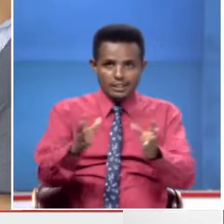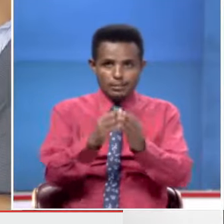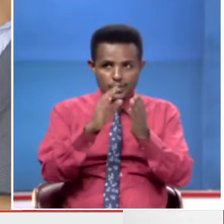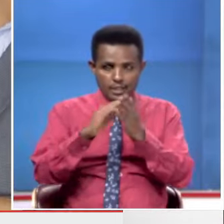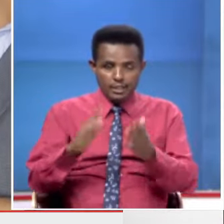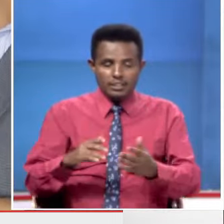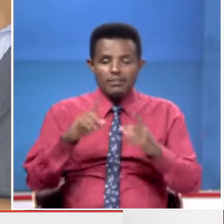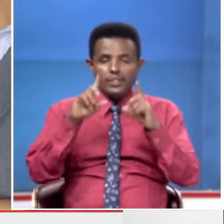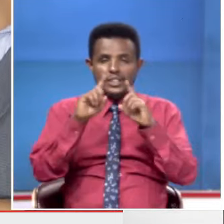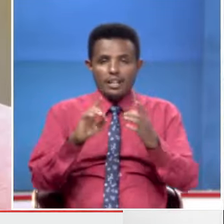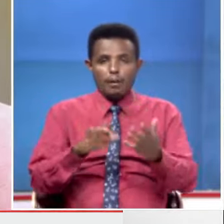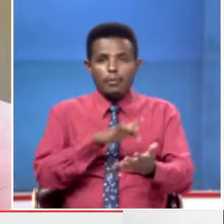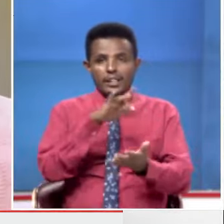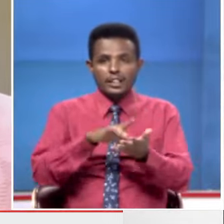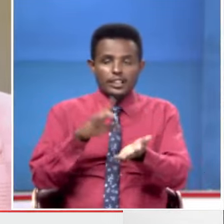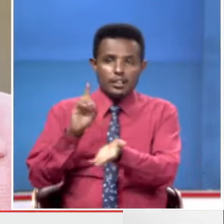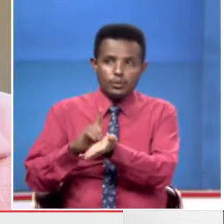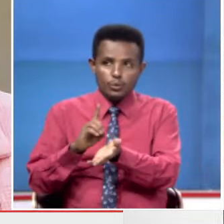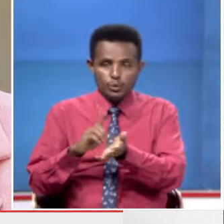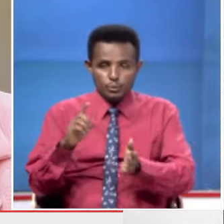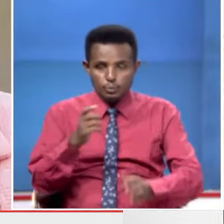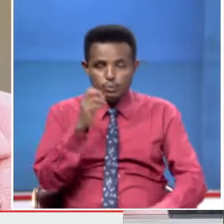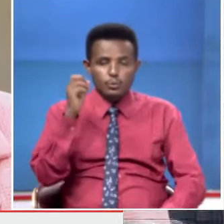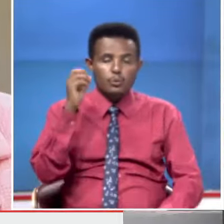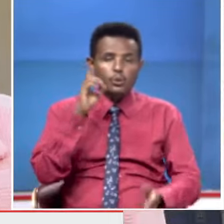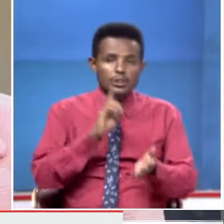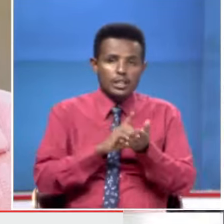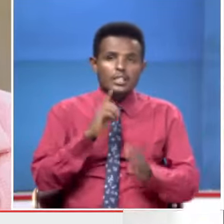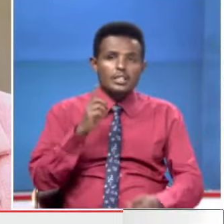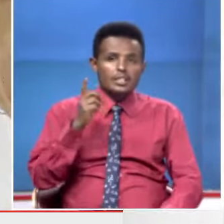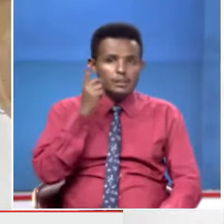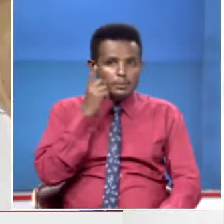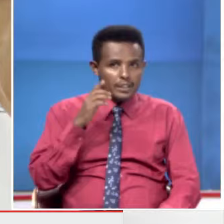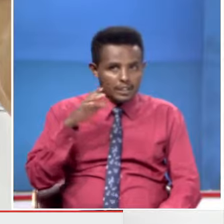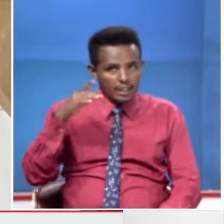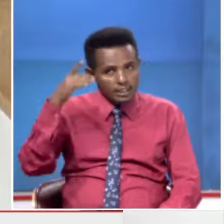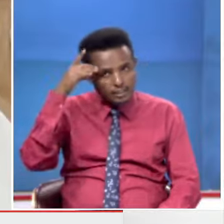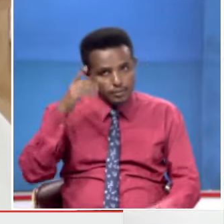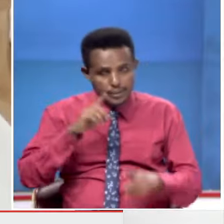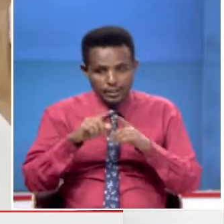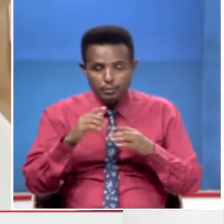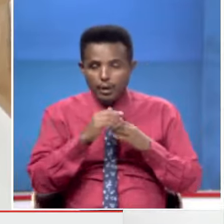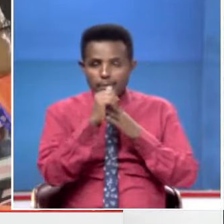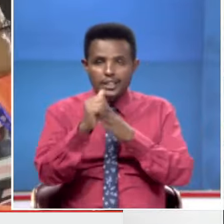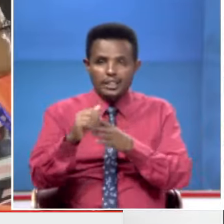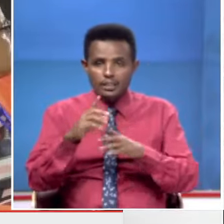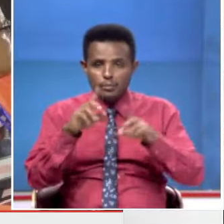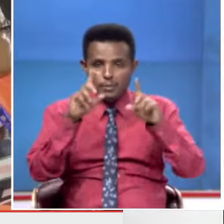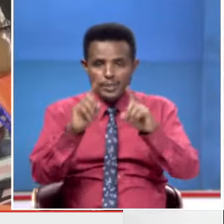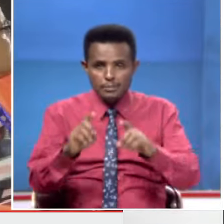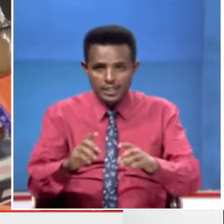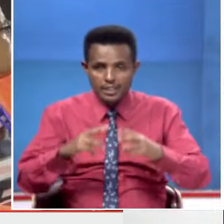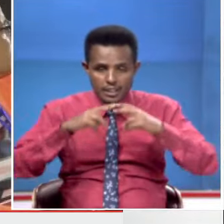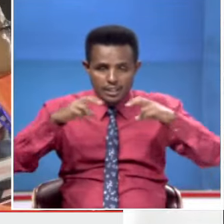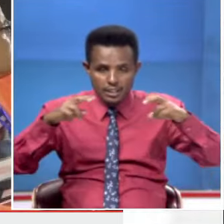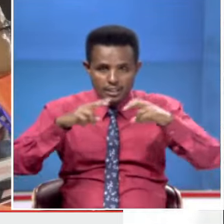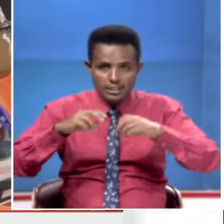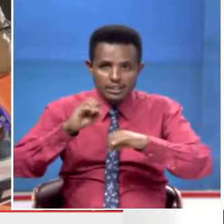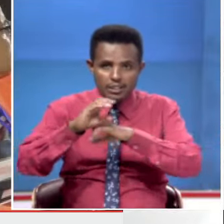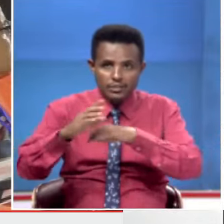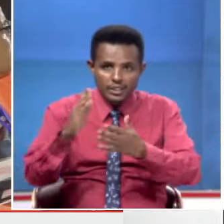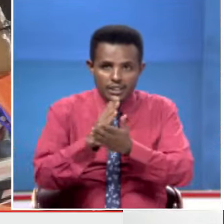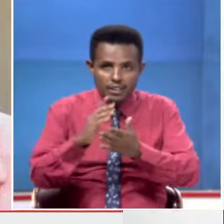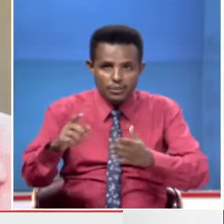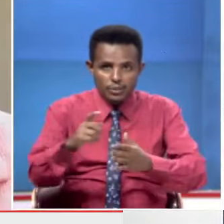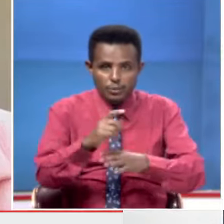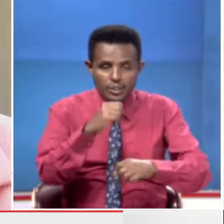ማዕከል ዳይሬክቶሬት ዳይሬክተር የሆኑት ዶክተር የዚቤ ካሳ በዩኒቨርሲቲው ጀማሪ ሴት መምህራን በአመራርነትና በምርምር ዘርፍ ተሳታፊ እንዲሆኑ እየተሰራ